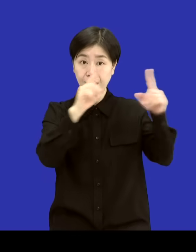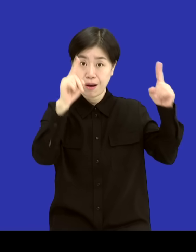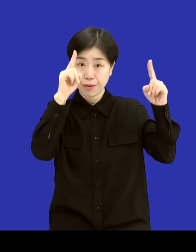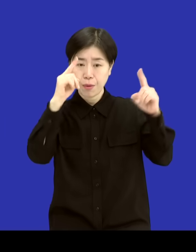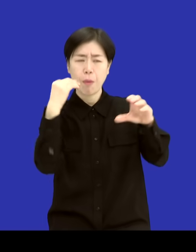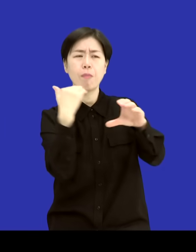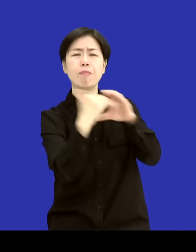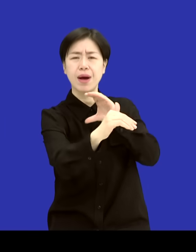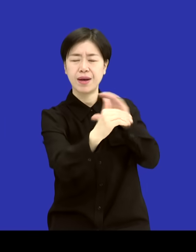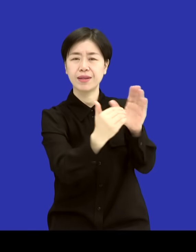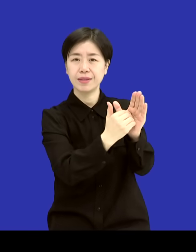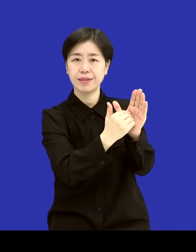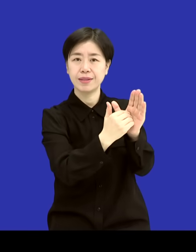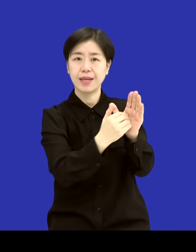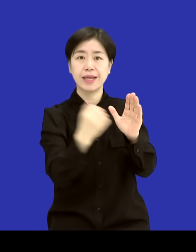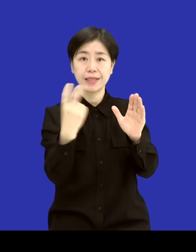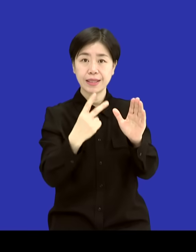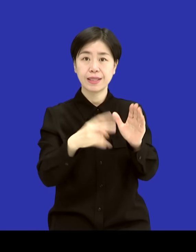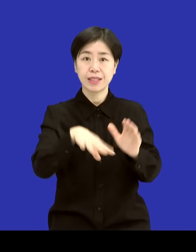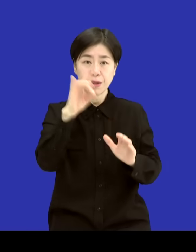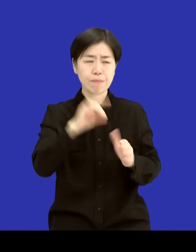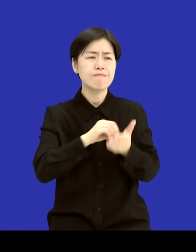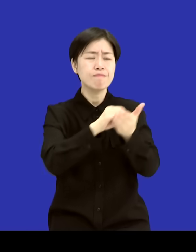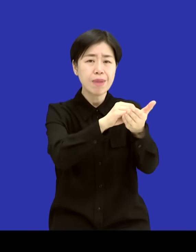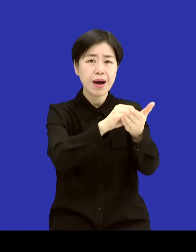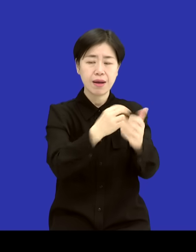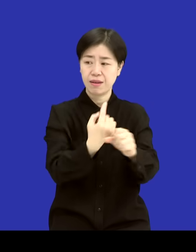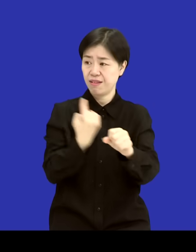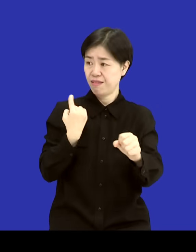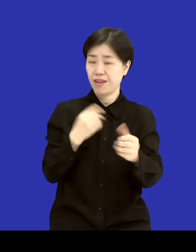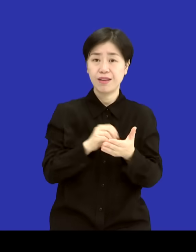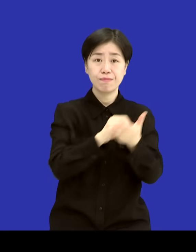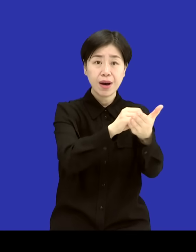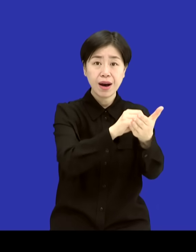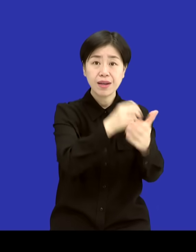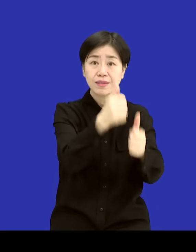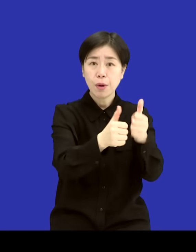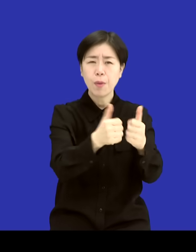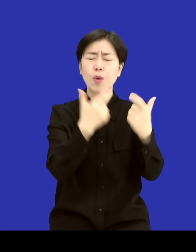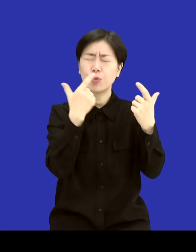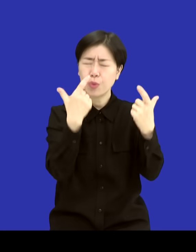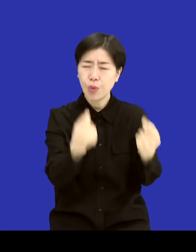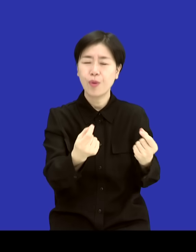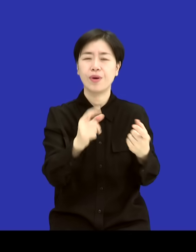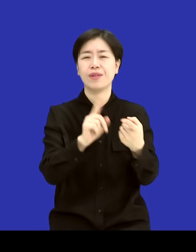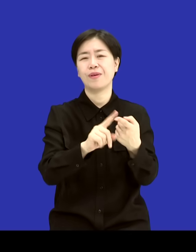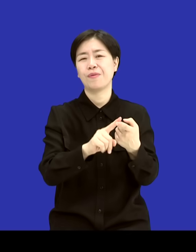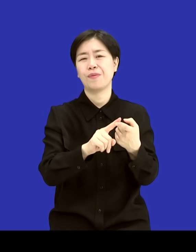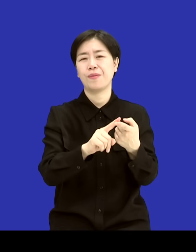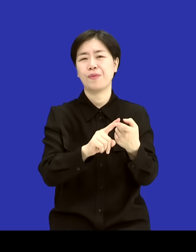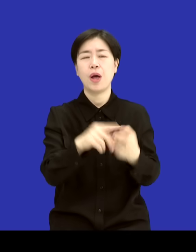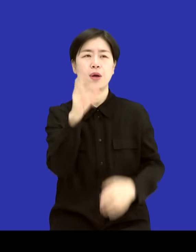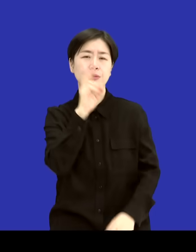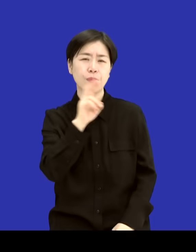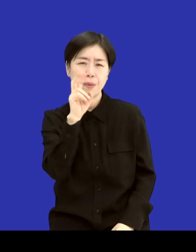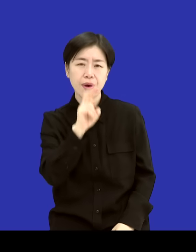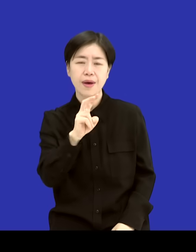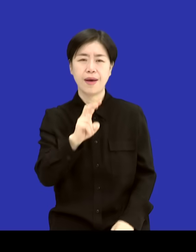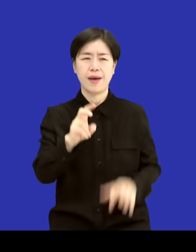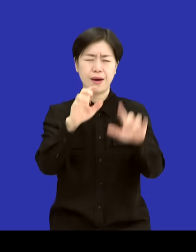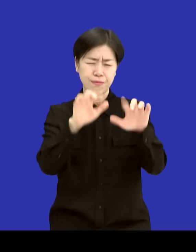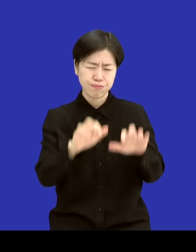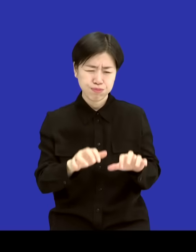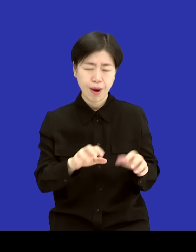하고 다시 이제 에세이도 쓰고 처음부터 다시 해야 되는 거죠? 네. 와. 그 연습도 더 많이 아니 군대 있는데 맞아요. 연습하기도 쉽지